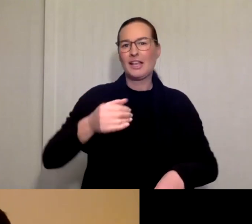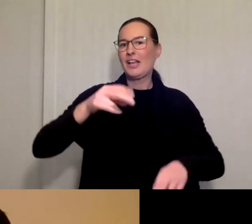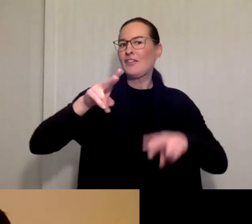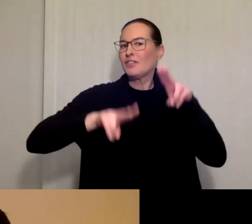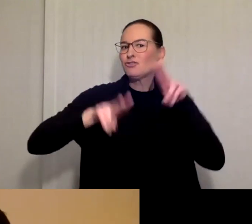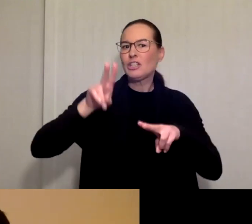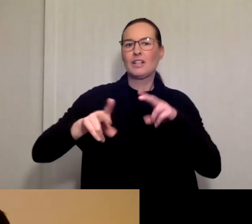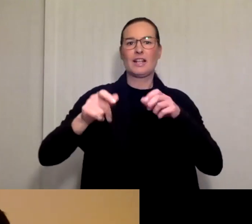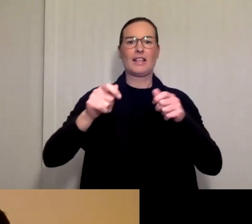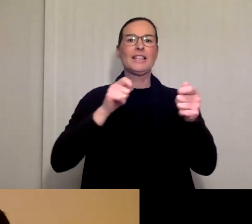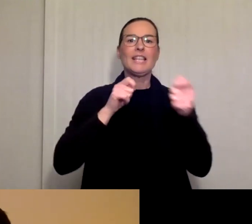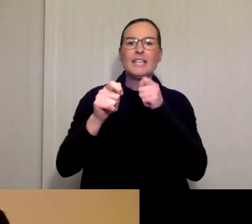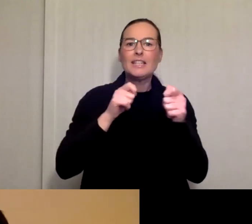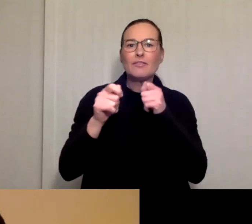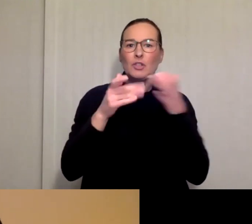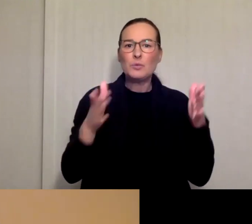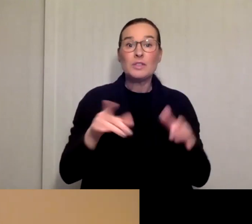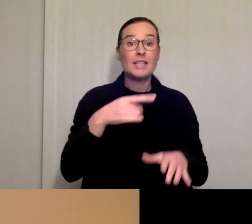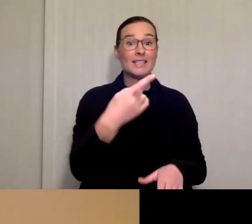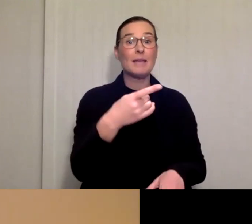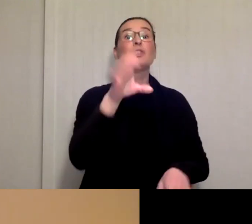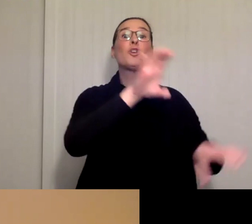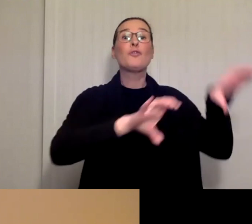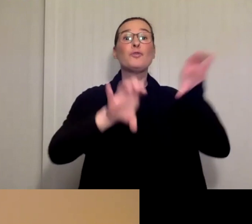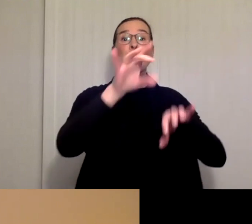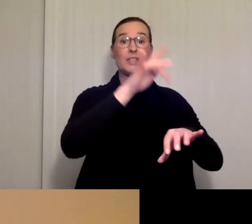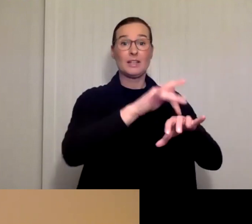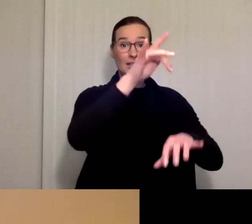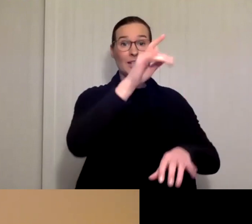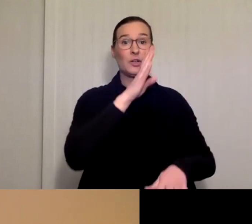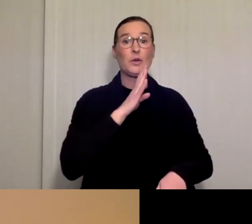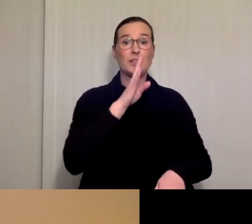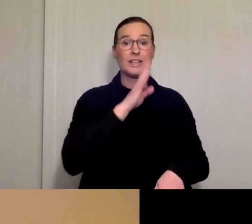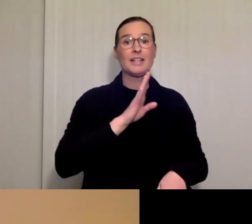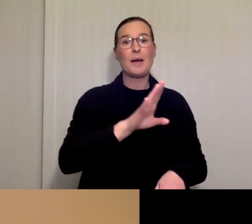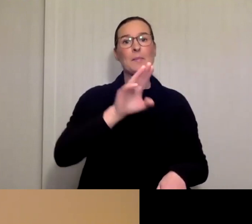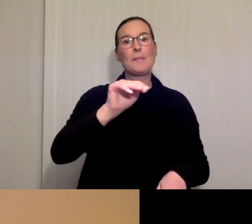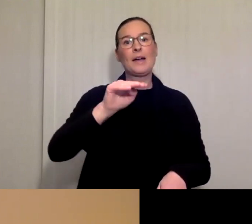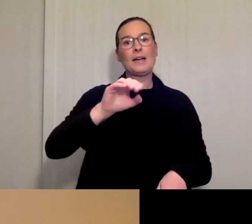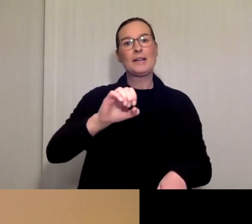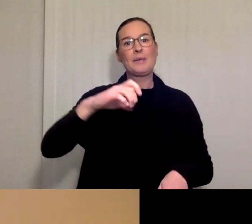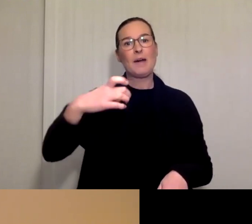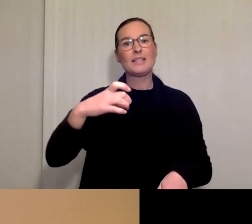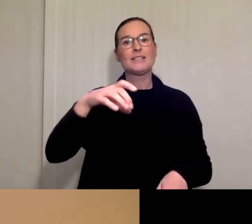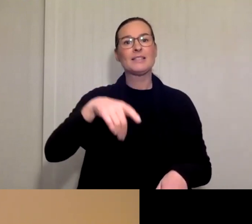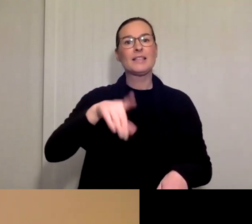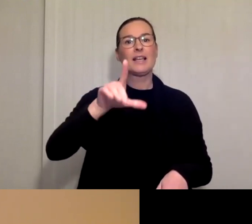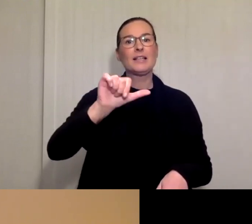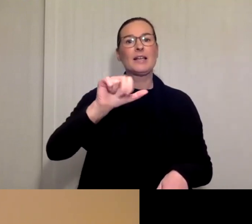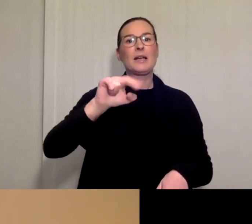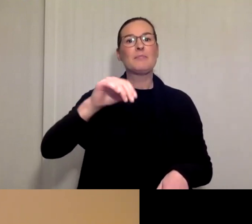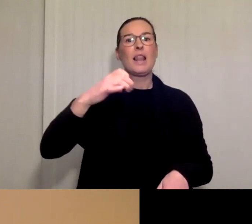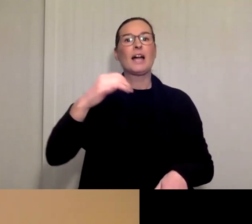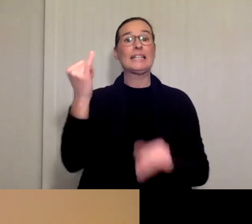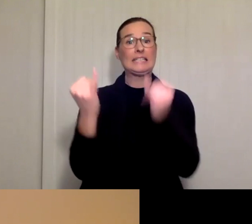Interviews. Sie ist Physikerin in Göttingen am Max-Planck-Institut und berichtete eben